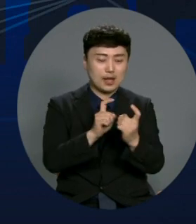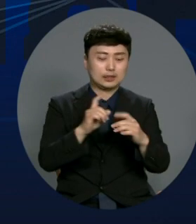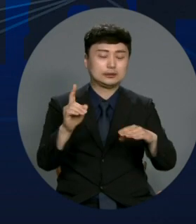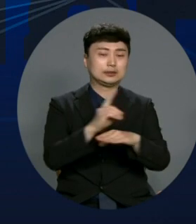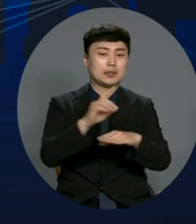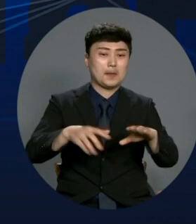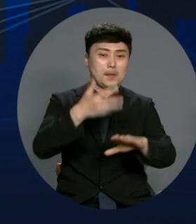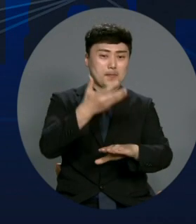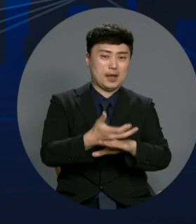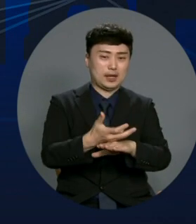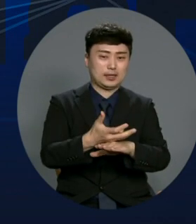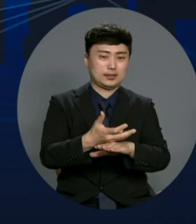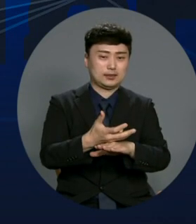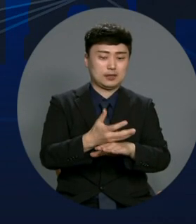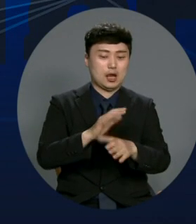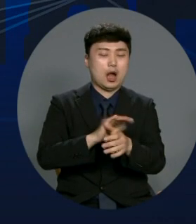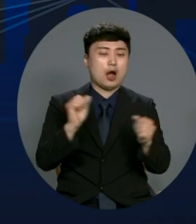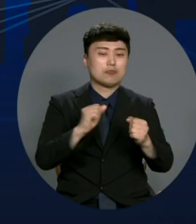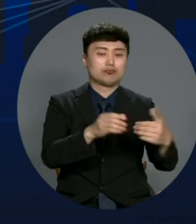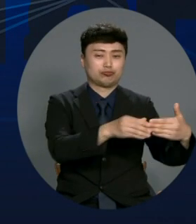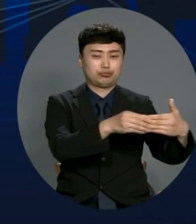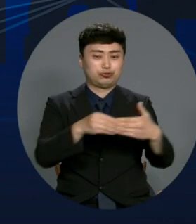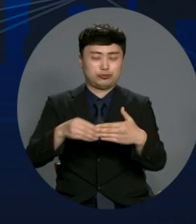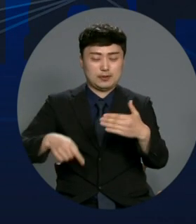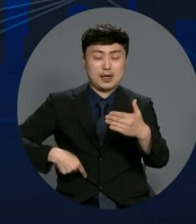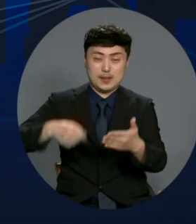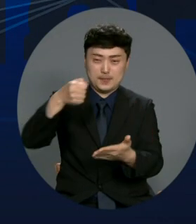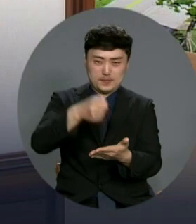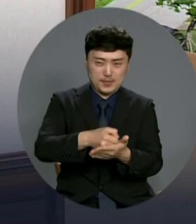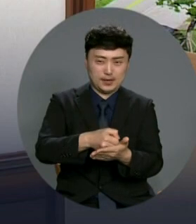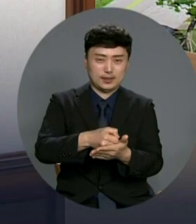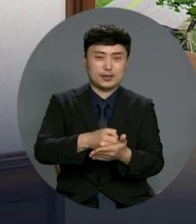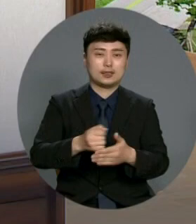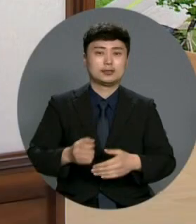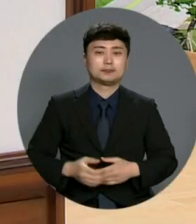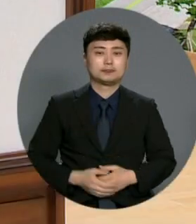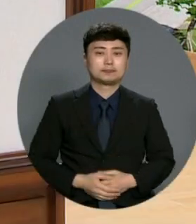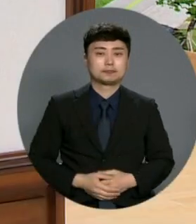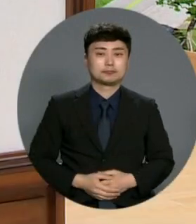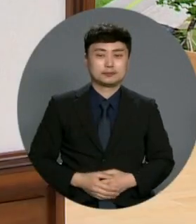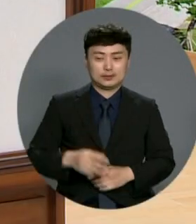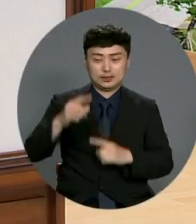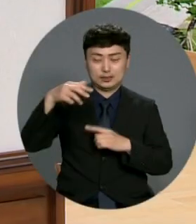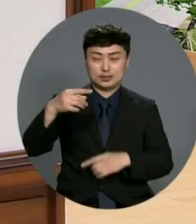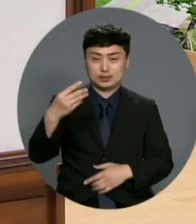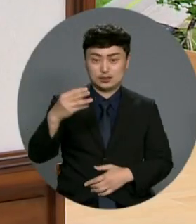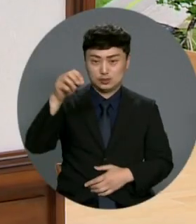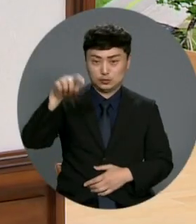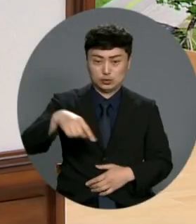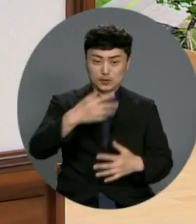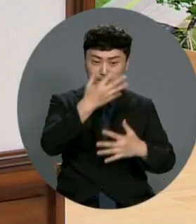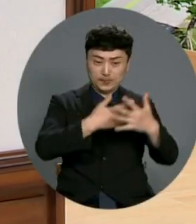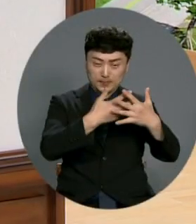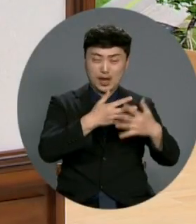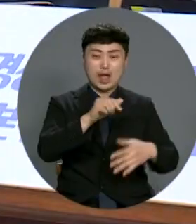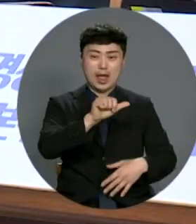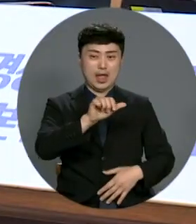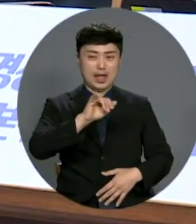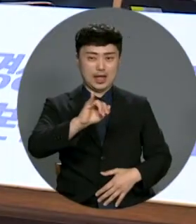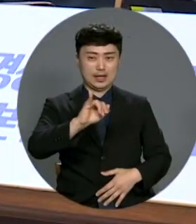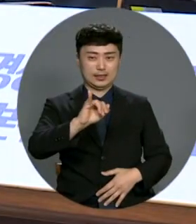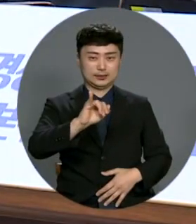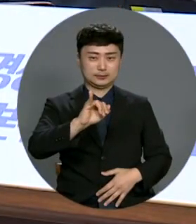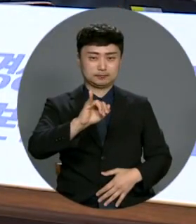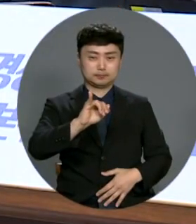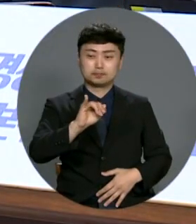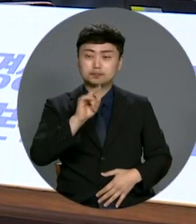혁신 분야에서도 경북이 주도하겠다는 굳은 의지를 담아 이철우 지사의 영상을 학습한 인공지능에 할